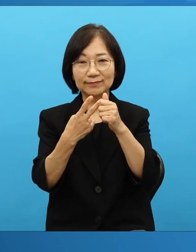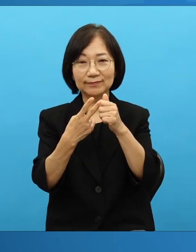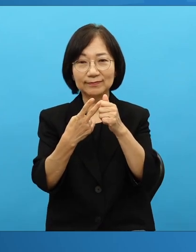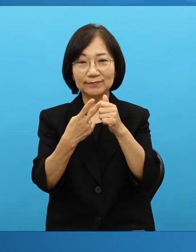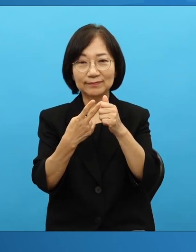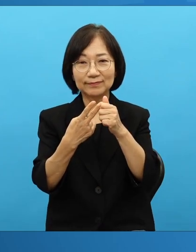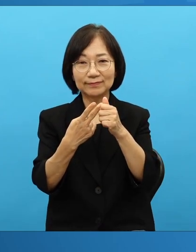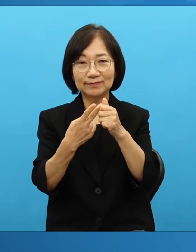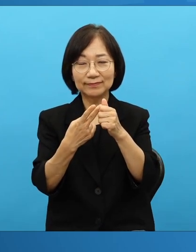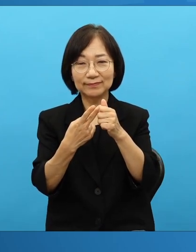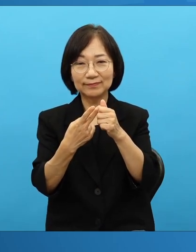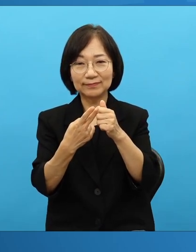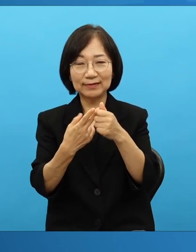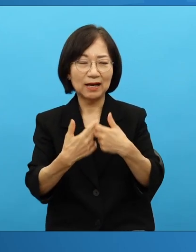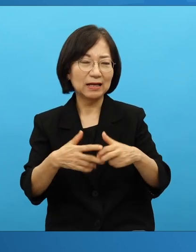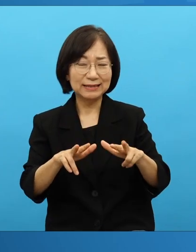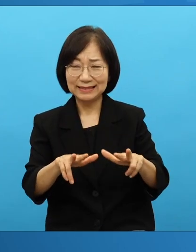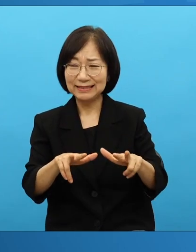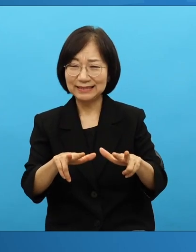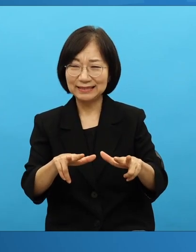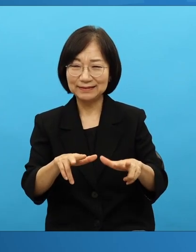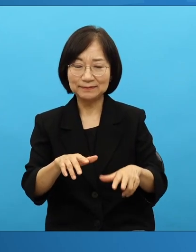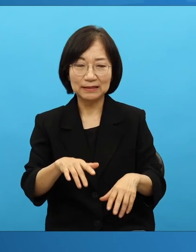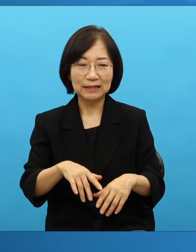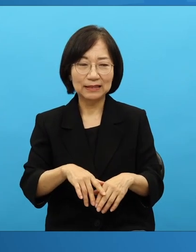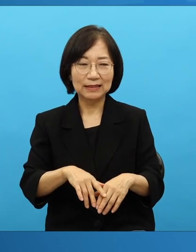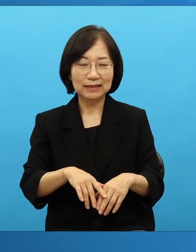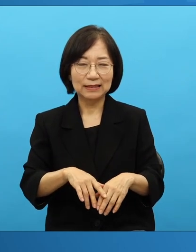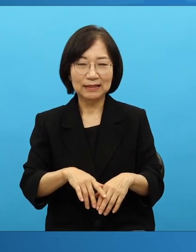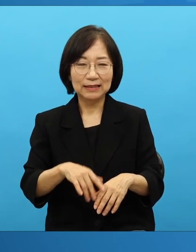시시한 거 있다 없을 뿐만 아니라 영원한 것을 붙잡는 겁니다.